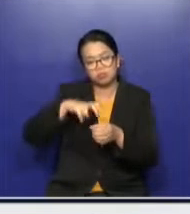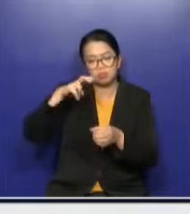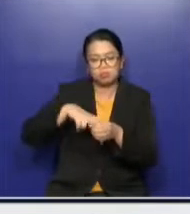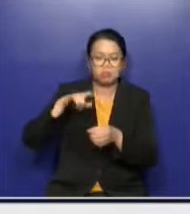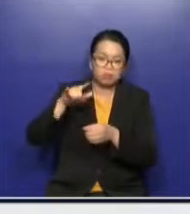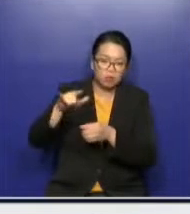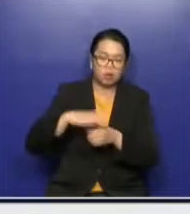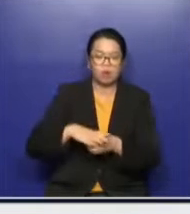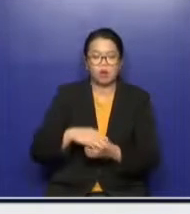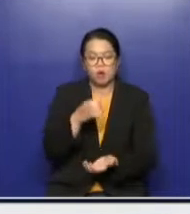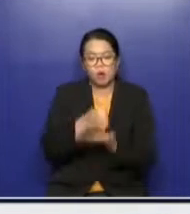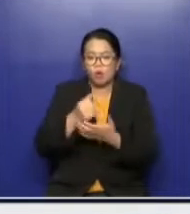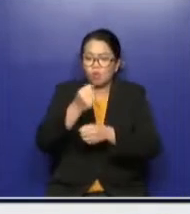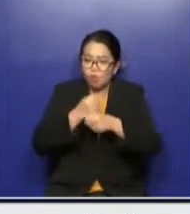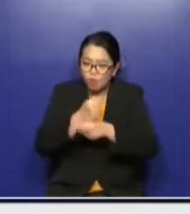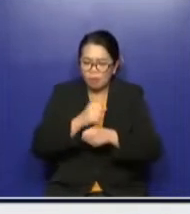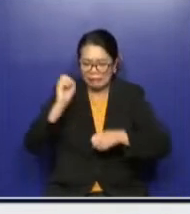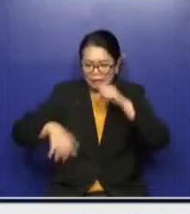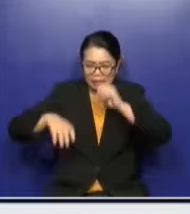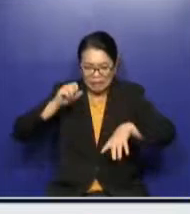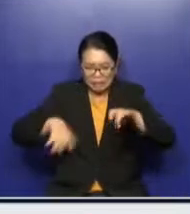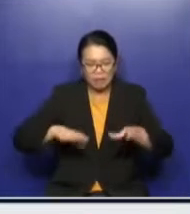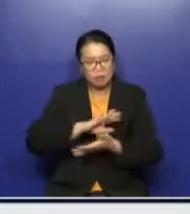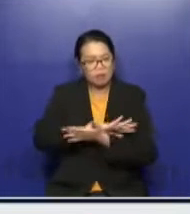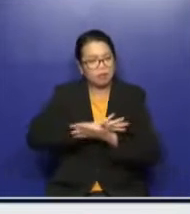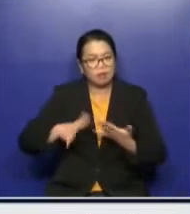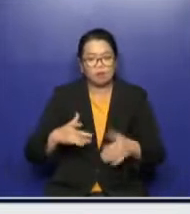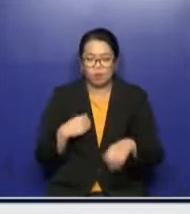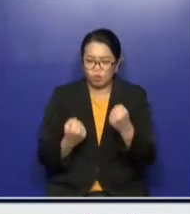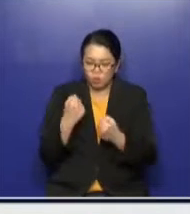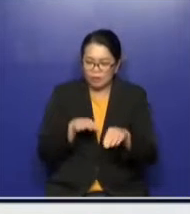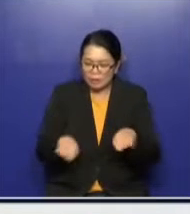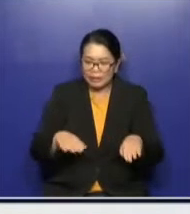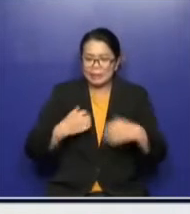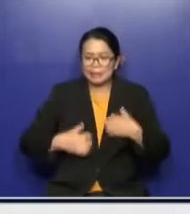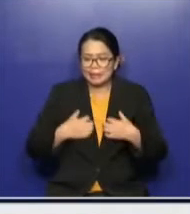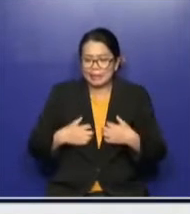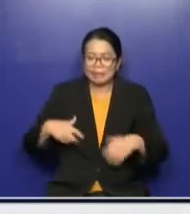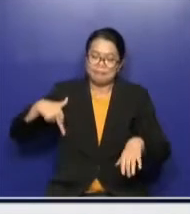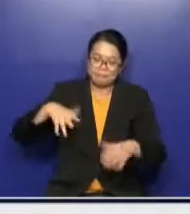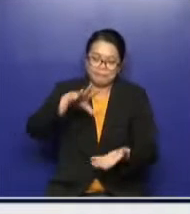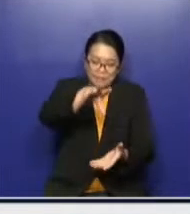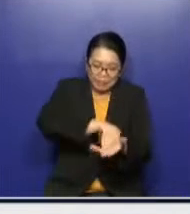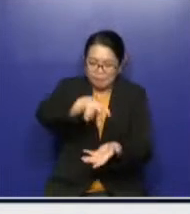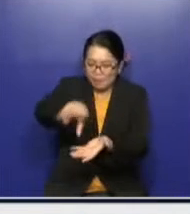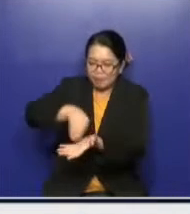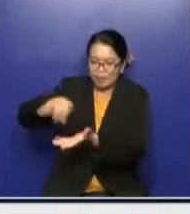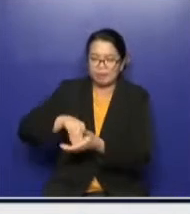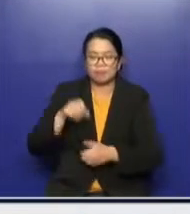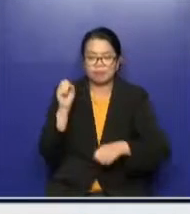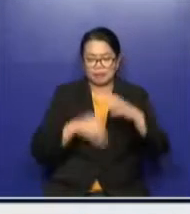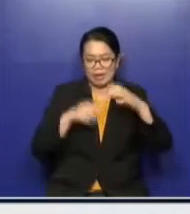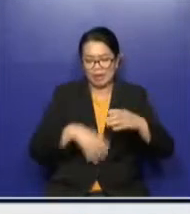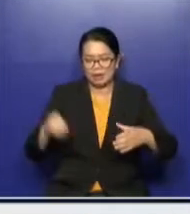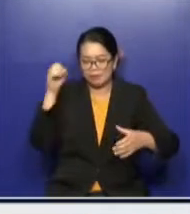น้ำกล่องนมนะคะเต็มไปหมดเลยดิฉันไปจอดรถฉันก็หงุดหงิดต้องเดินเก็บมานะคะแต่นี้มัน